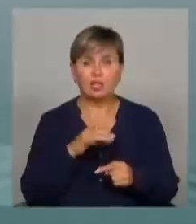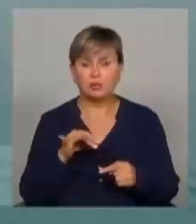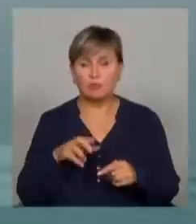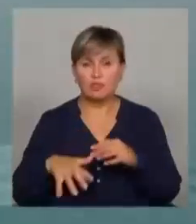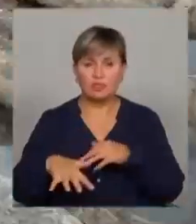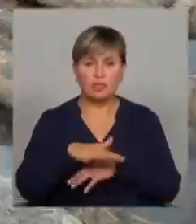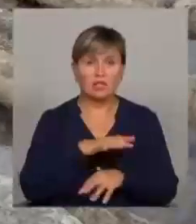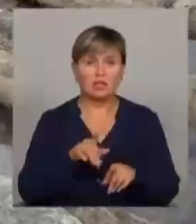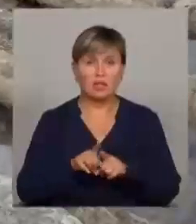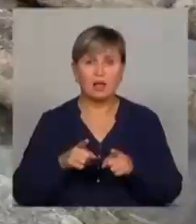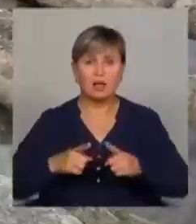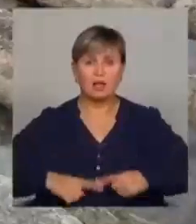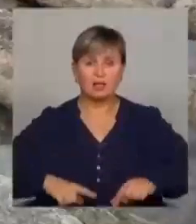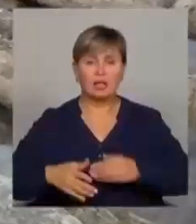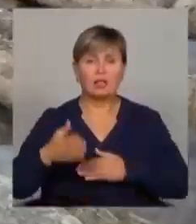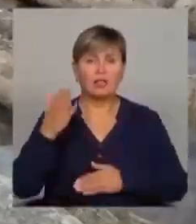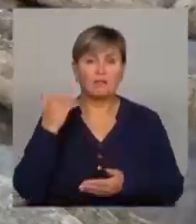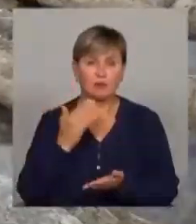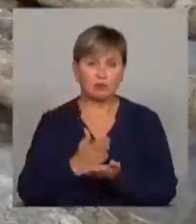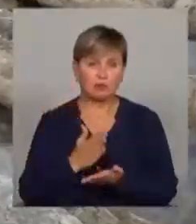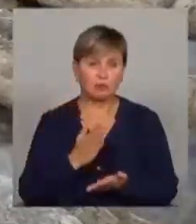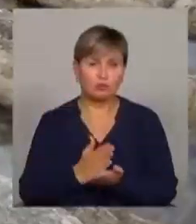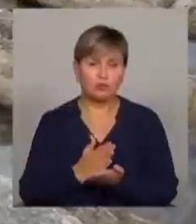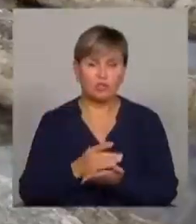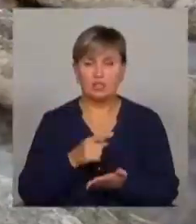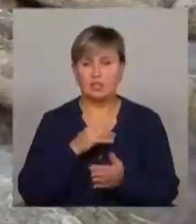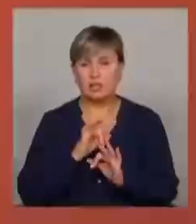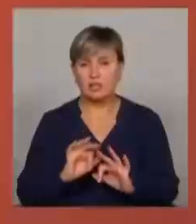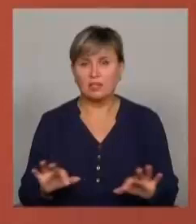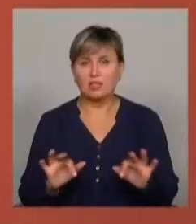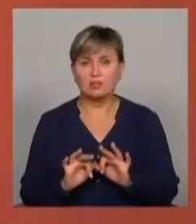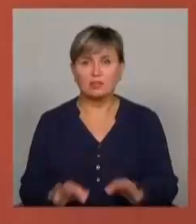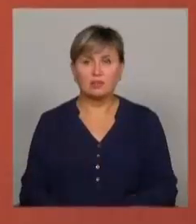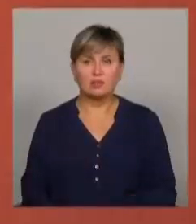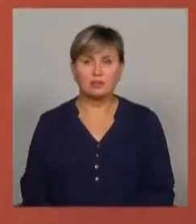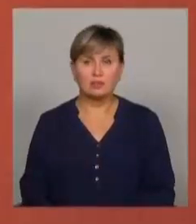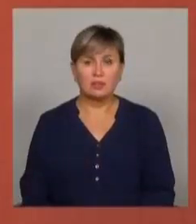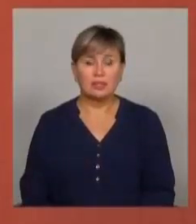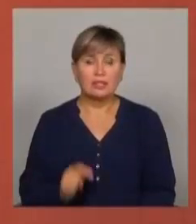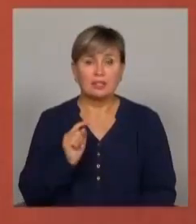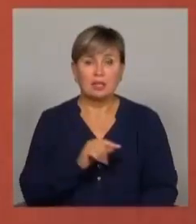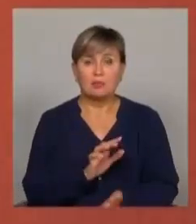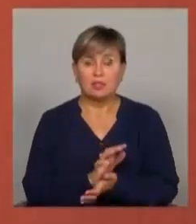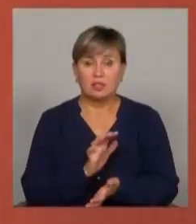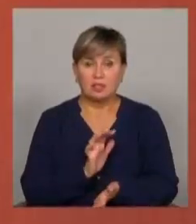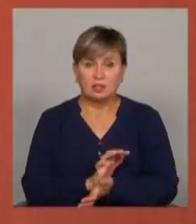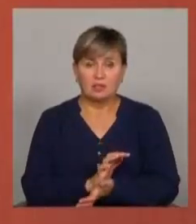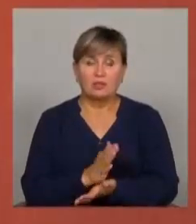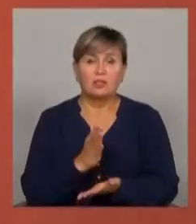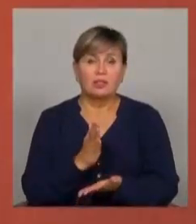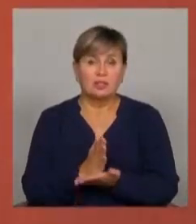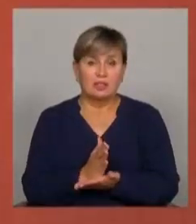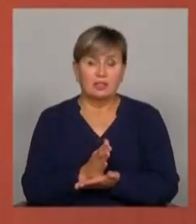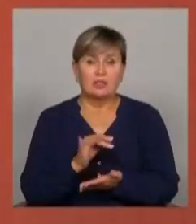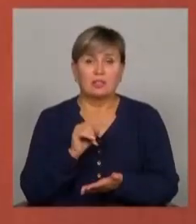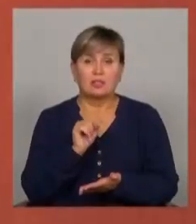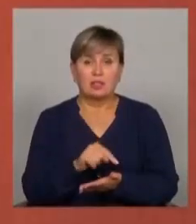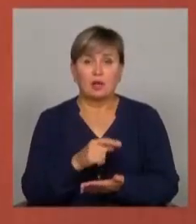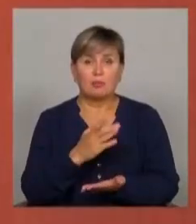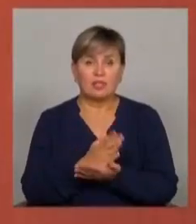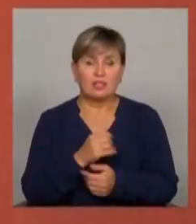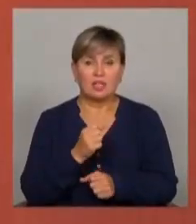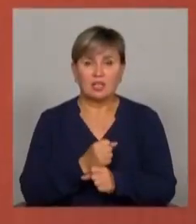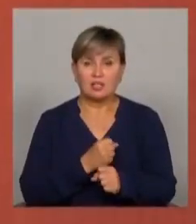такая организация давно существует, делится народная избранница. Потому что там загрязнения все-таки идут, там идет